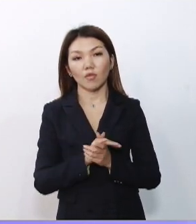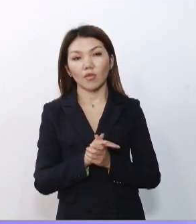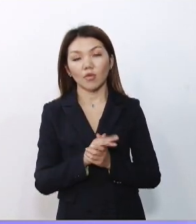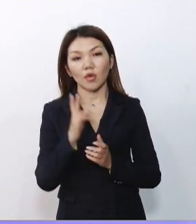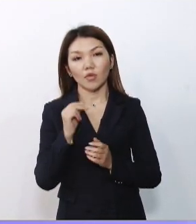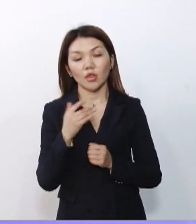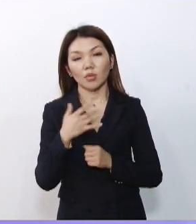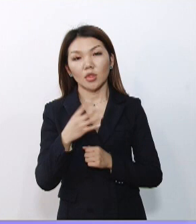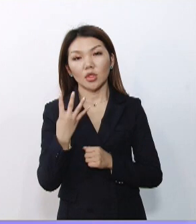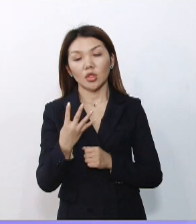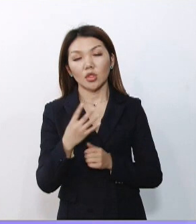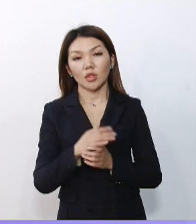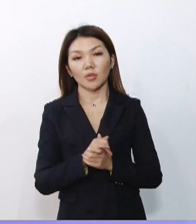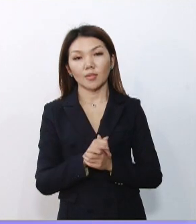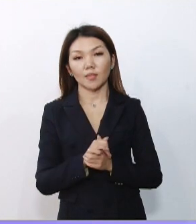54 десятка.